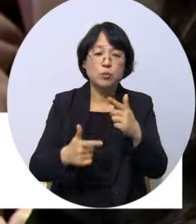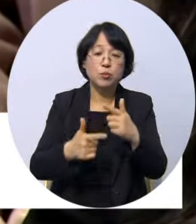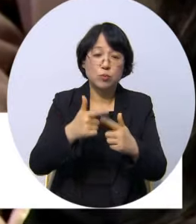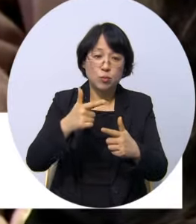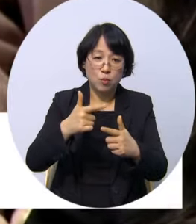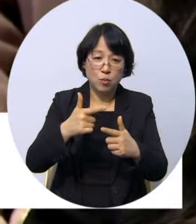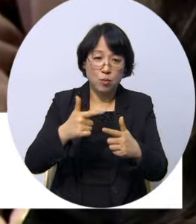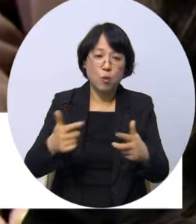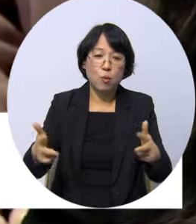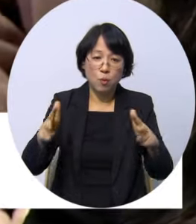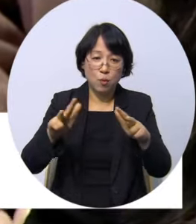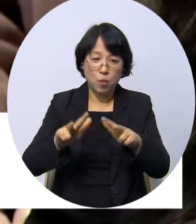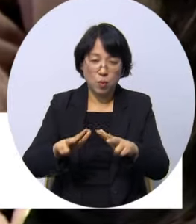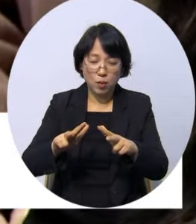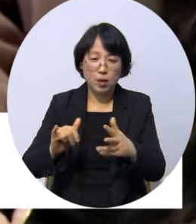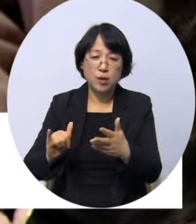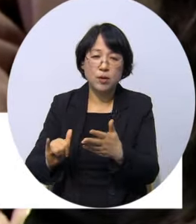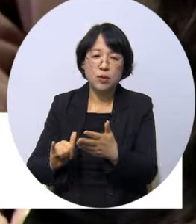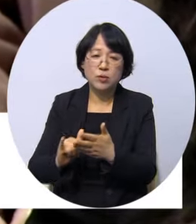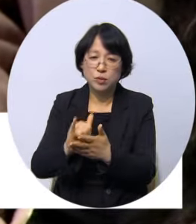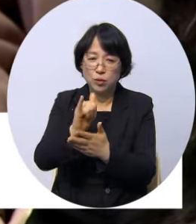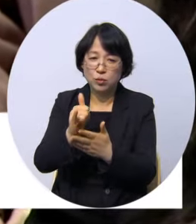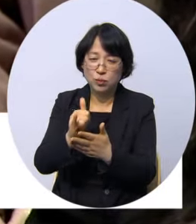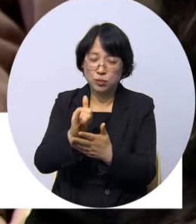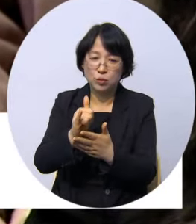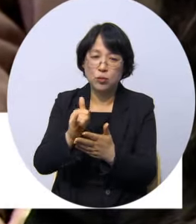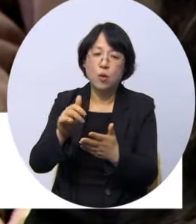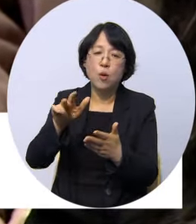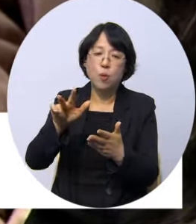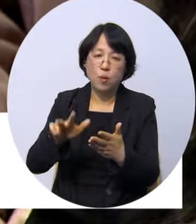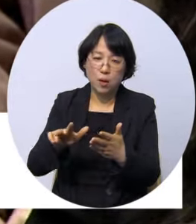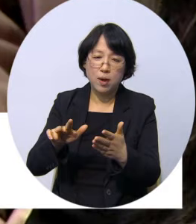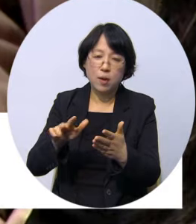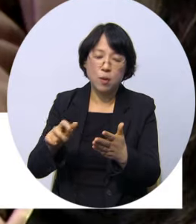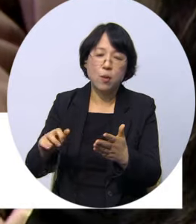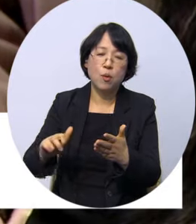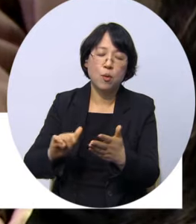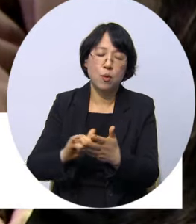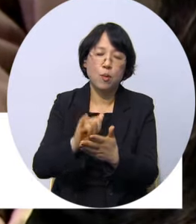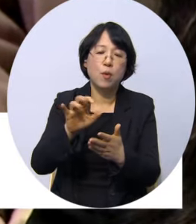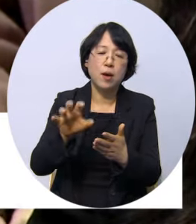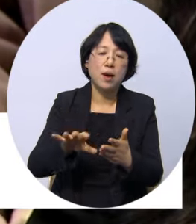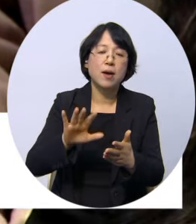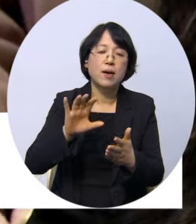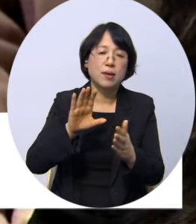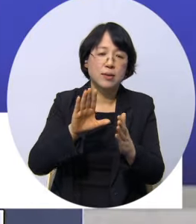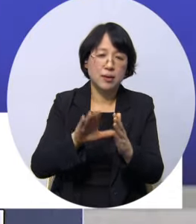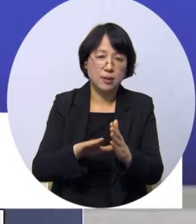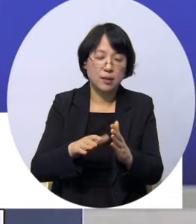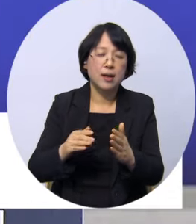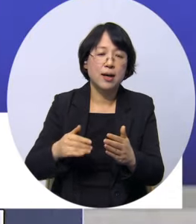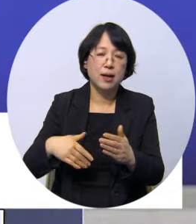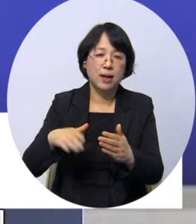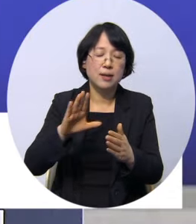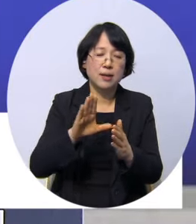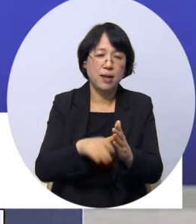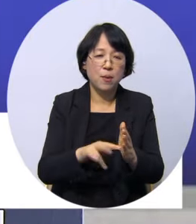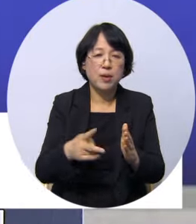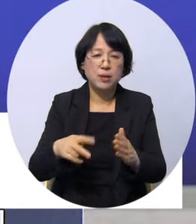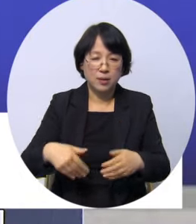이라든지 청주 공을 갈 때는 교통을 이용하다 보면 건너건너 좀 환승 많은데 금년